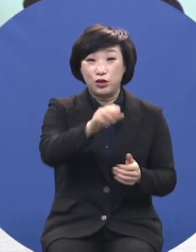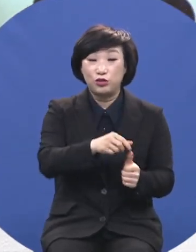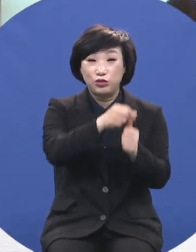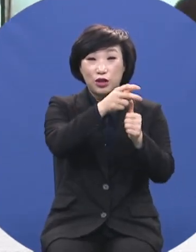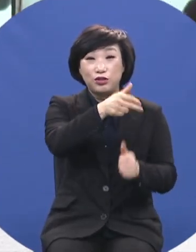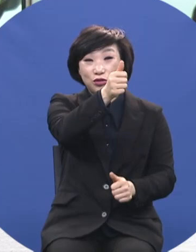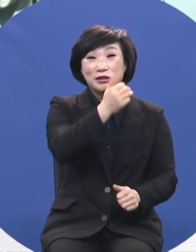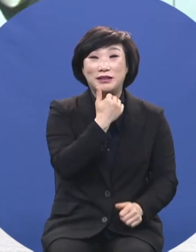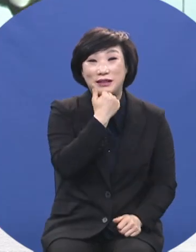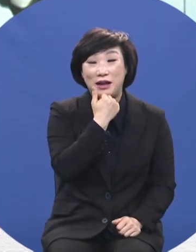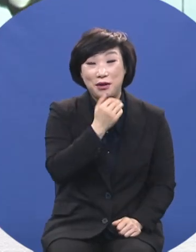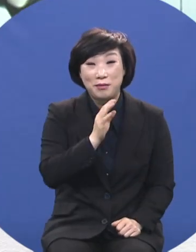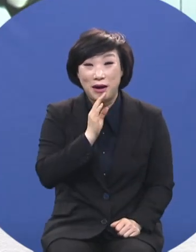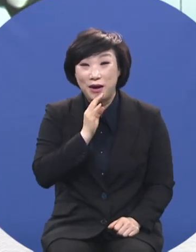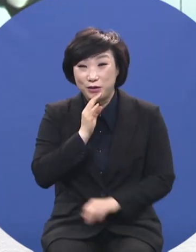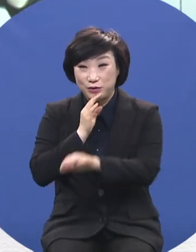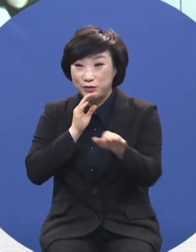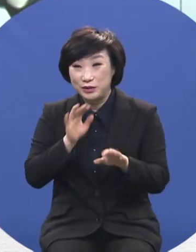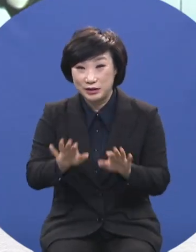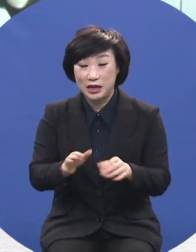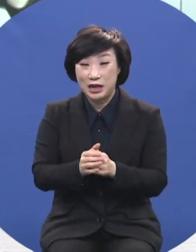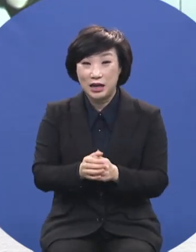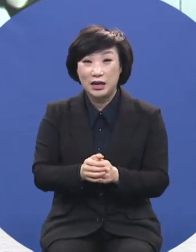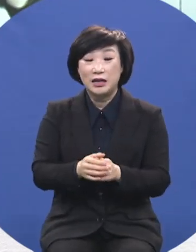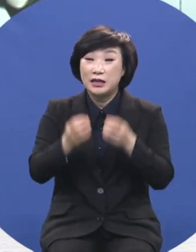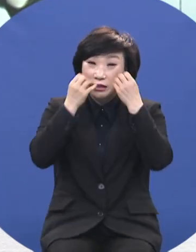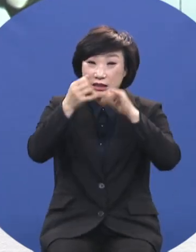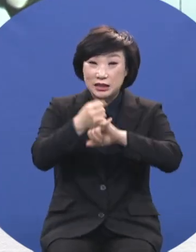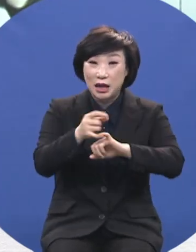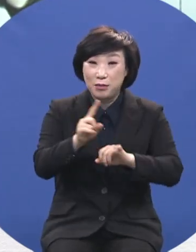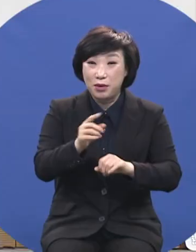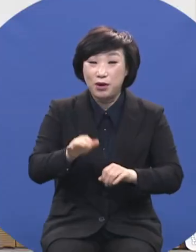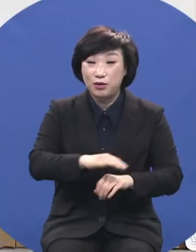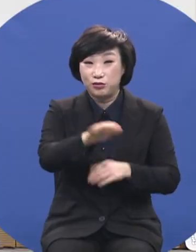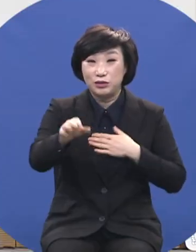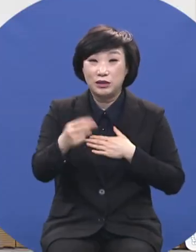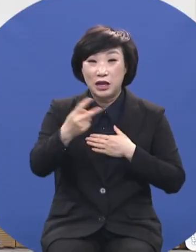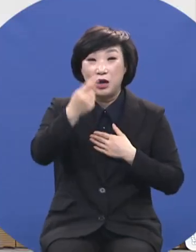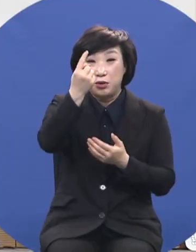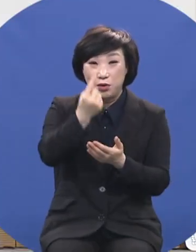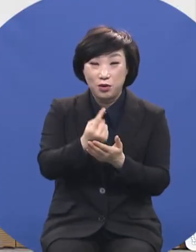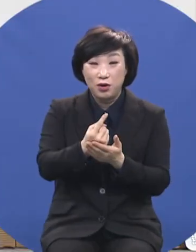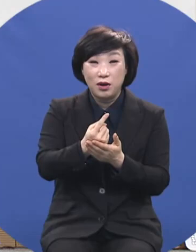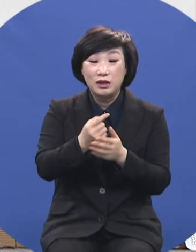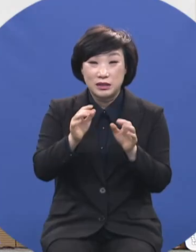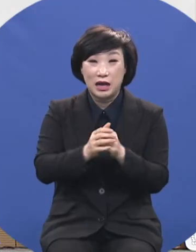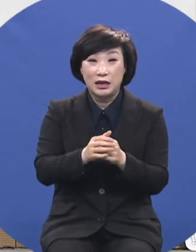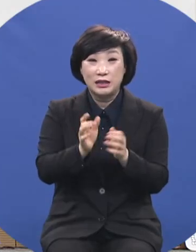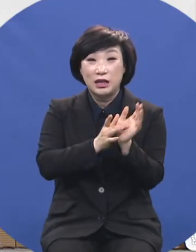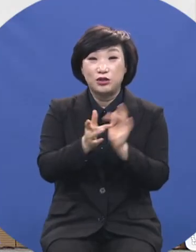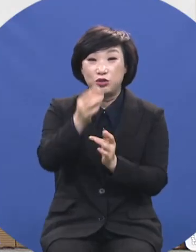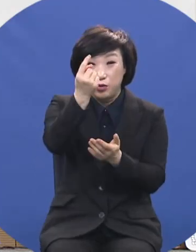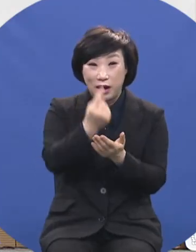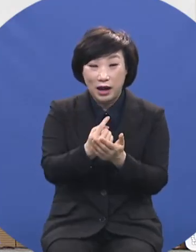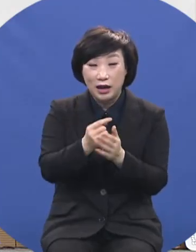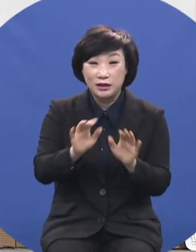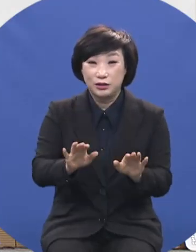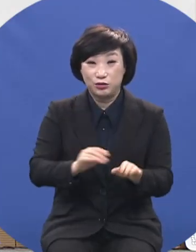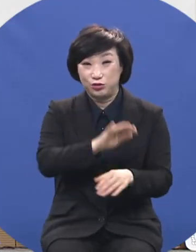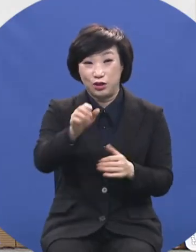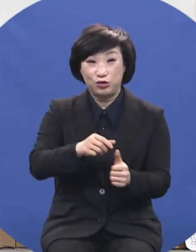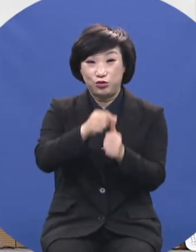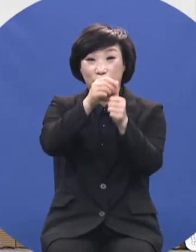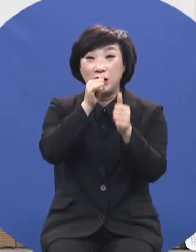기다리는 것이요, 우리는 바로 그 초림하신 구세주의 그 피 흘리시는 대로 구세주로서